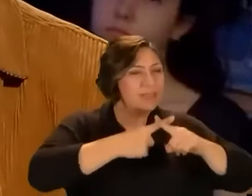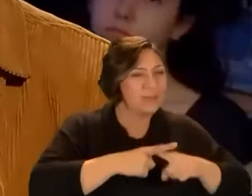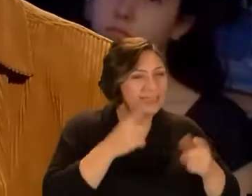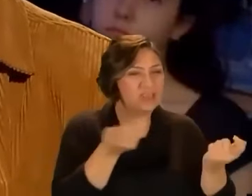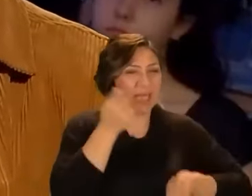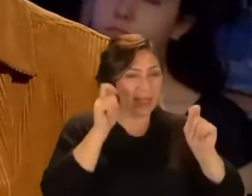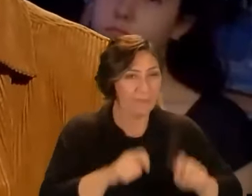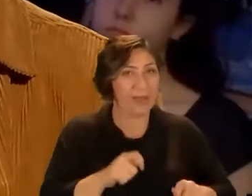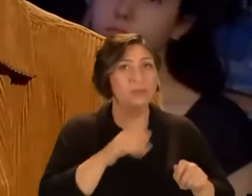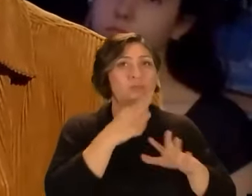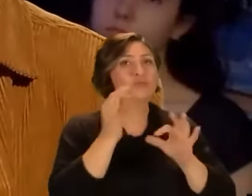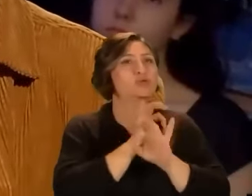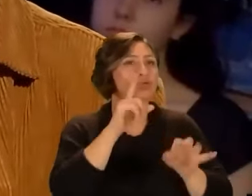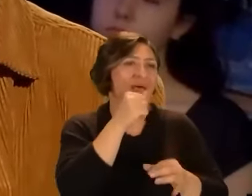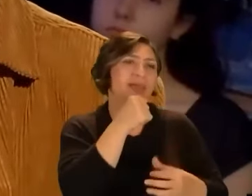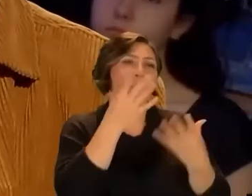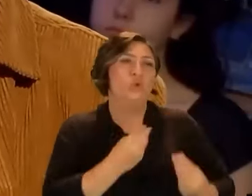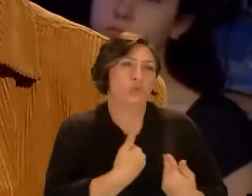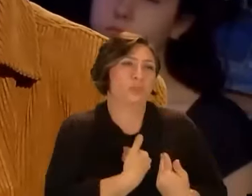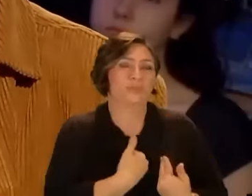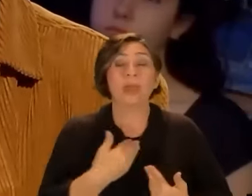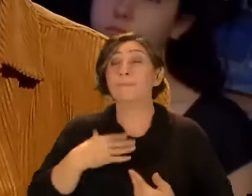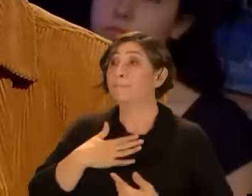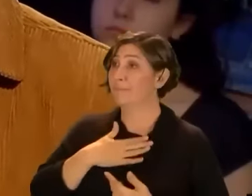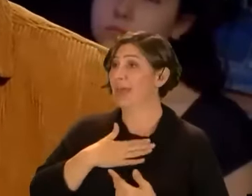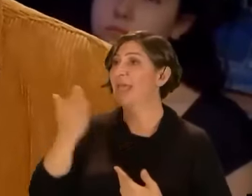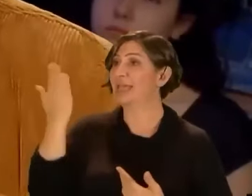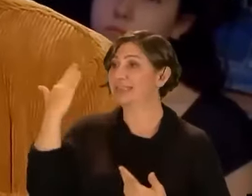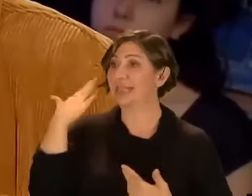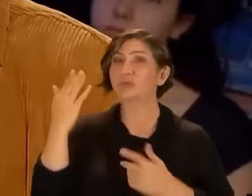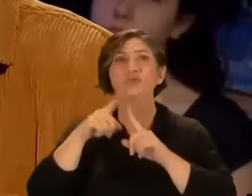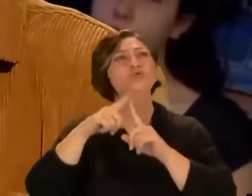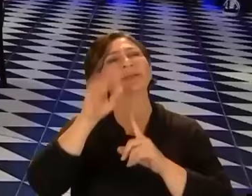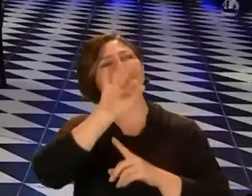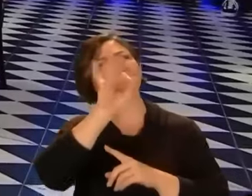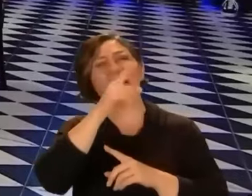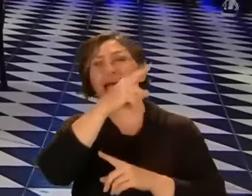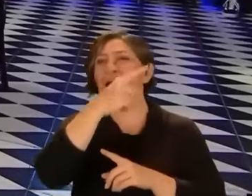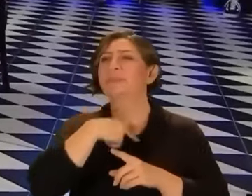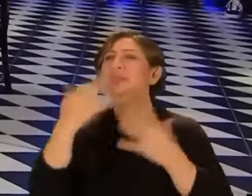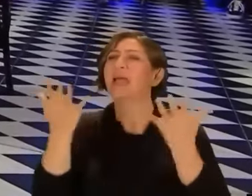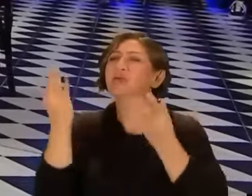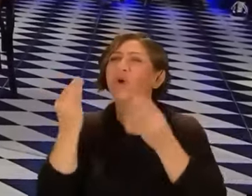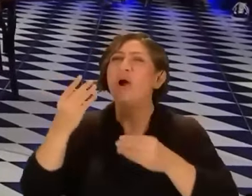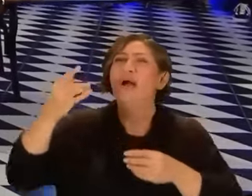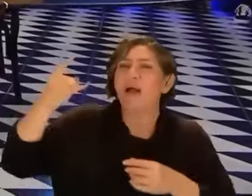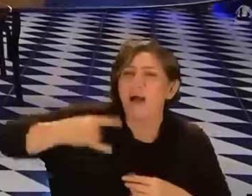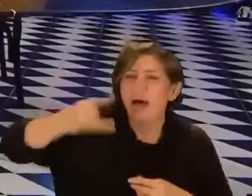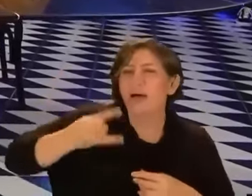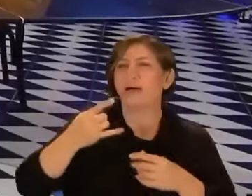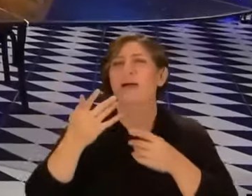işler yapan mutsuz bir adam olurdum. Ben eskiden, değil mi Tuncer'cim, biz ne kadar çok rock